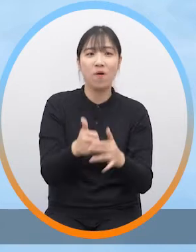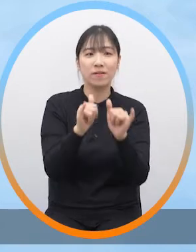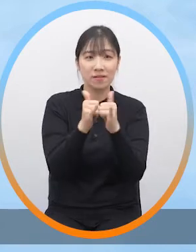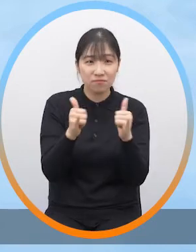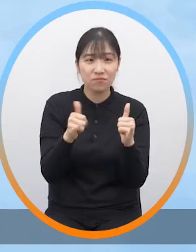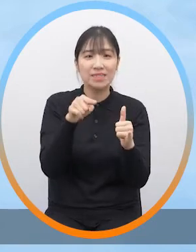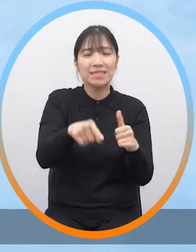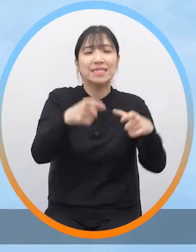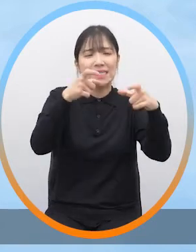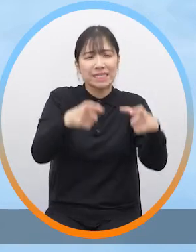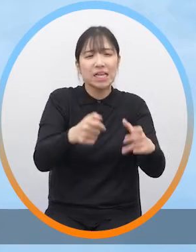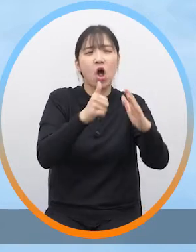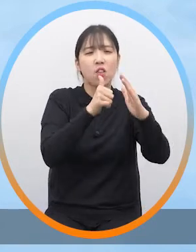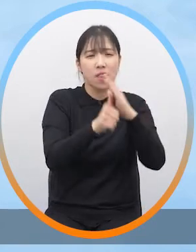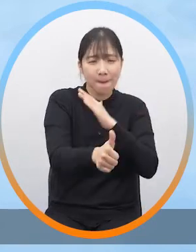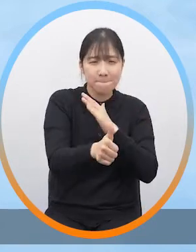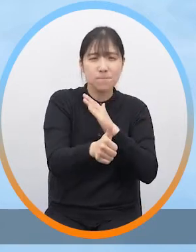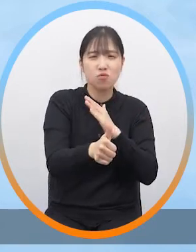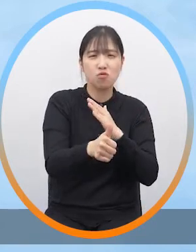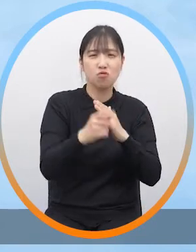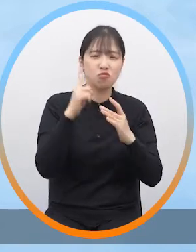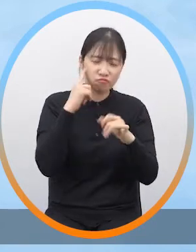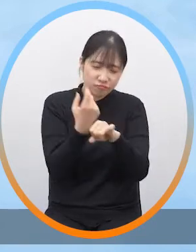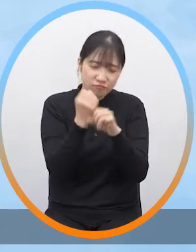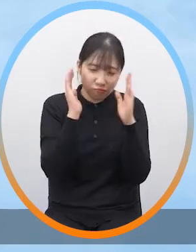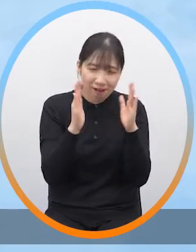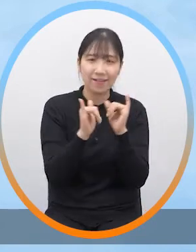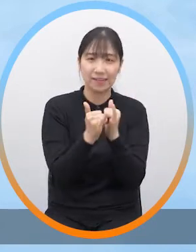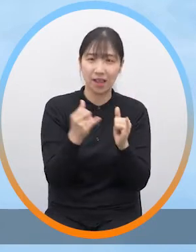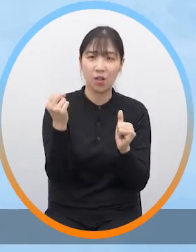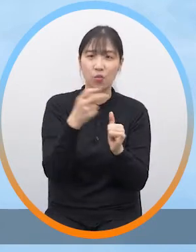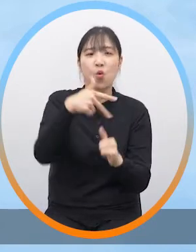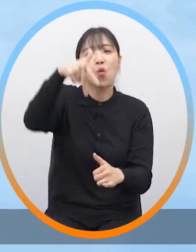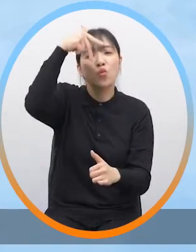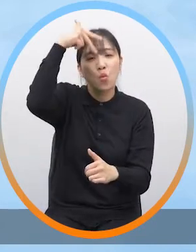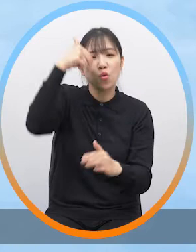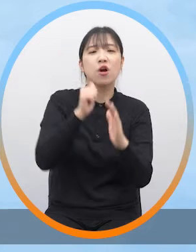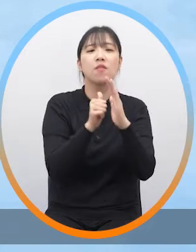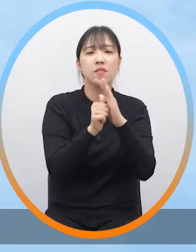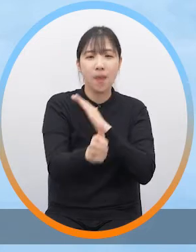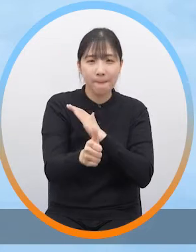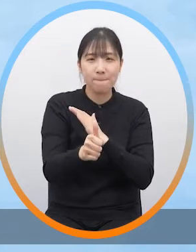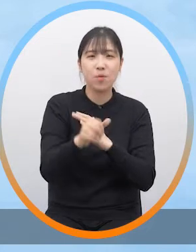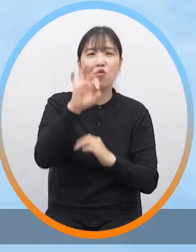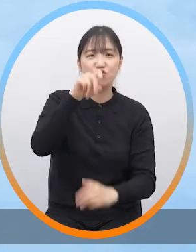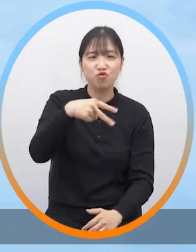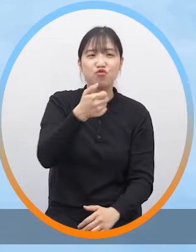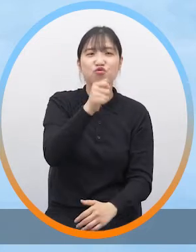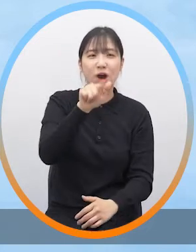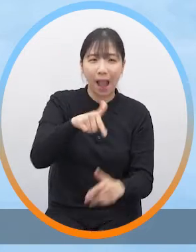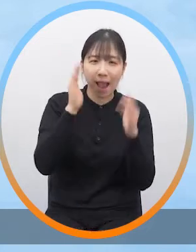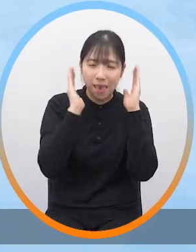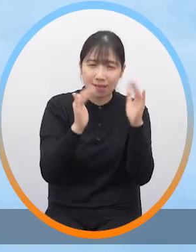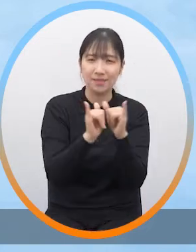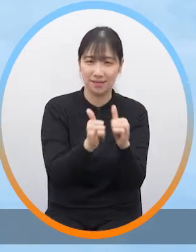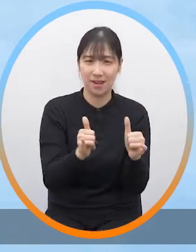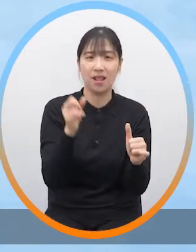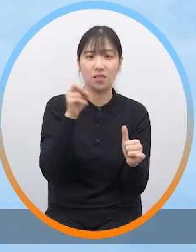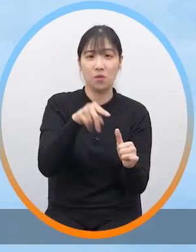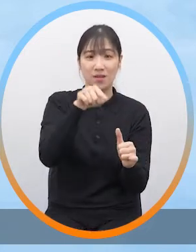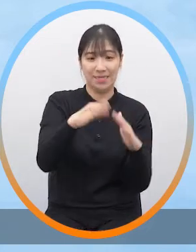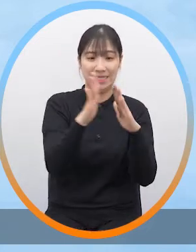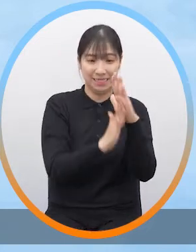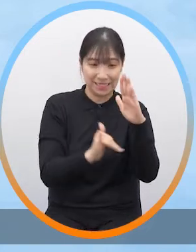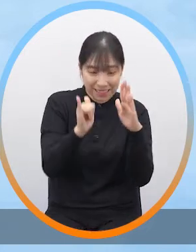인물은 그 지역을 대표하는 유학자이거나, 또는 조선을 대표하는 유학자이거나, 또는